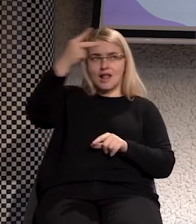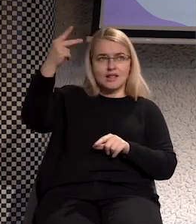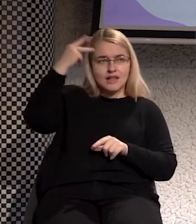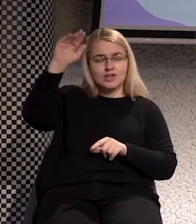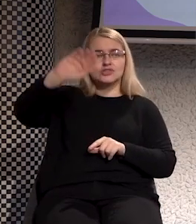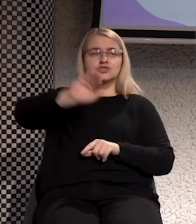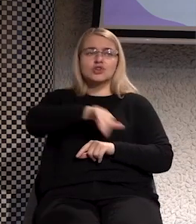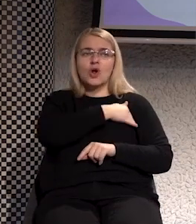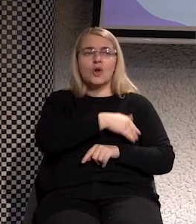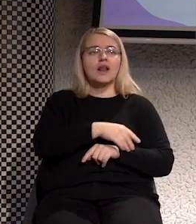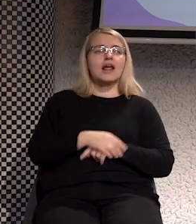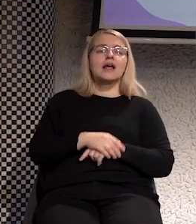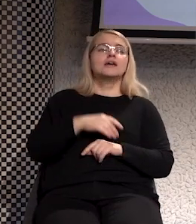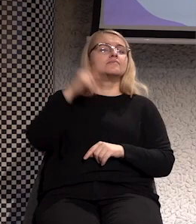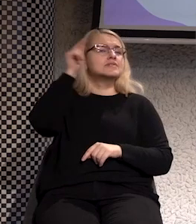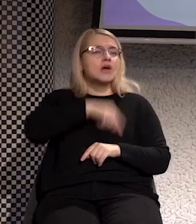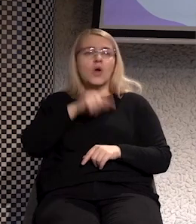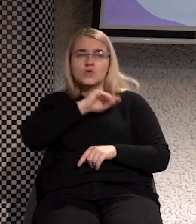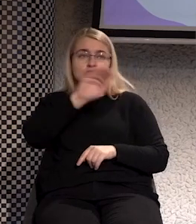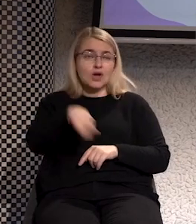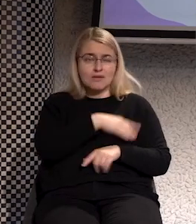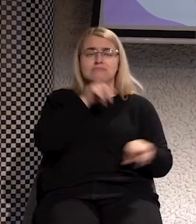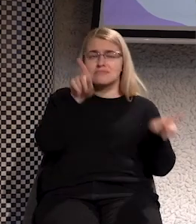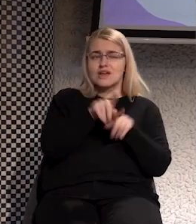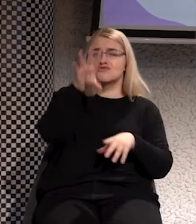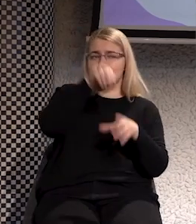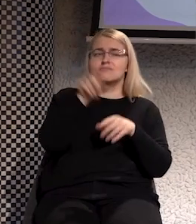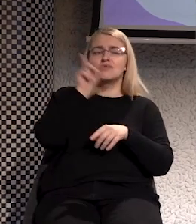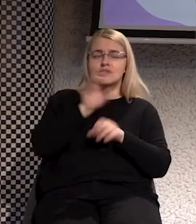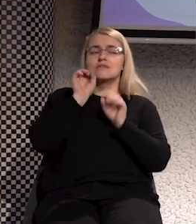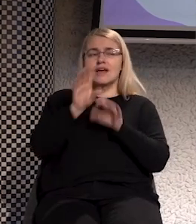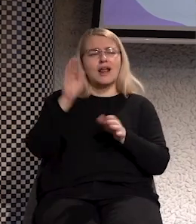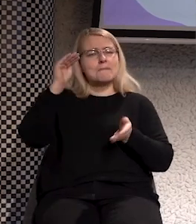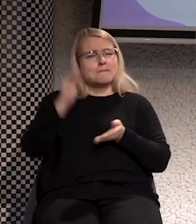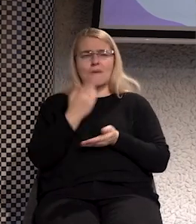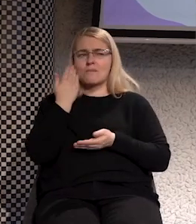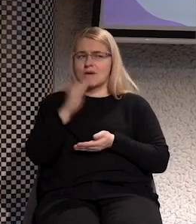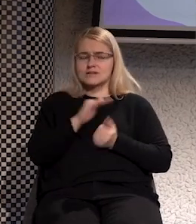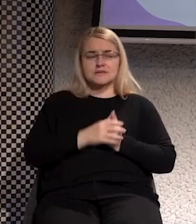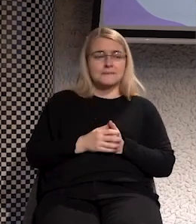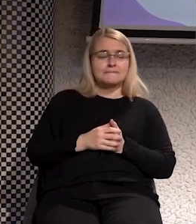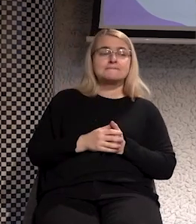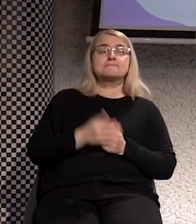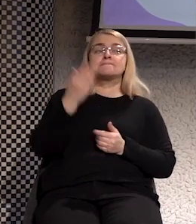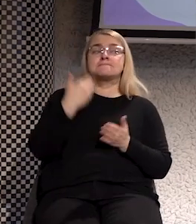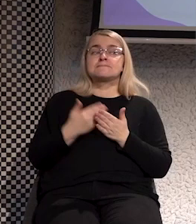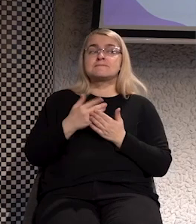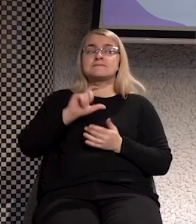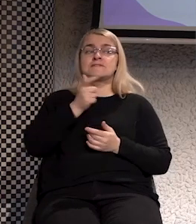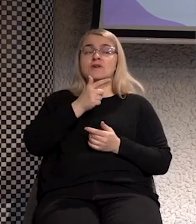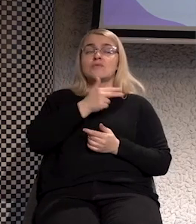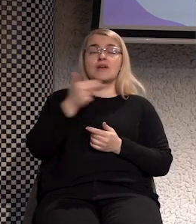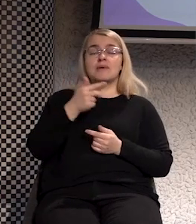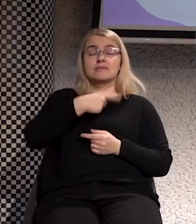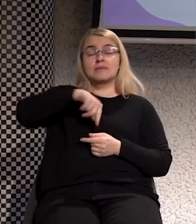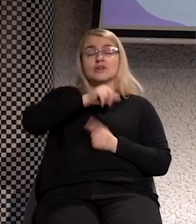szkolne, higienistki, mamy psycholożki, oczywiście tam też są mężczyźni, ale jest ich zdecydowanie mniej. I te takie rzeczy, o których my rozmawiamy, to się też bardzo często